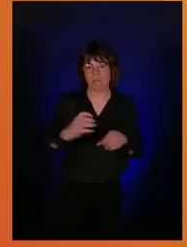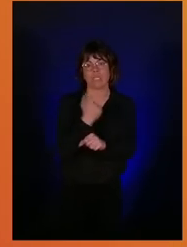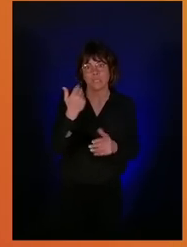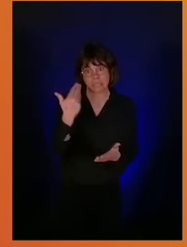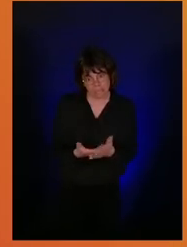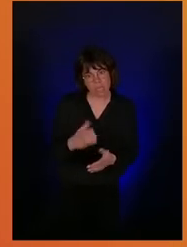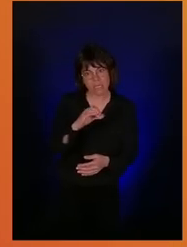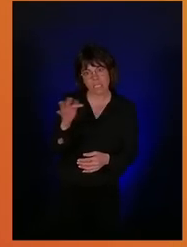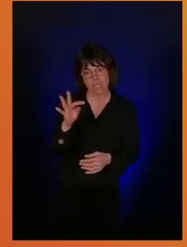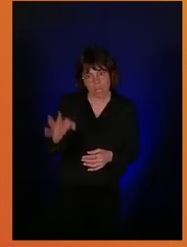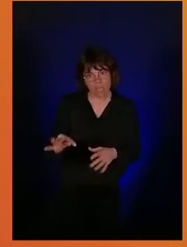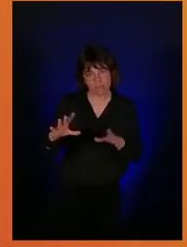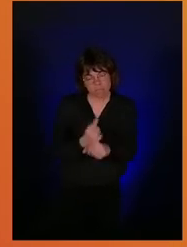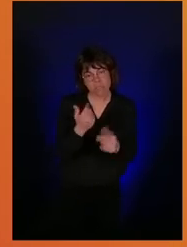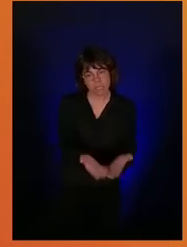ça qu'elle travaille notre CGT.